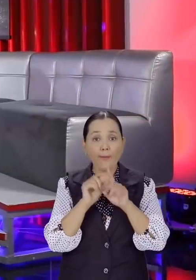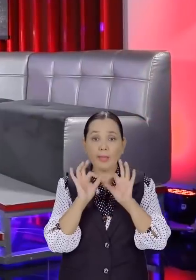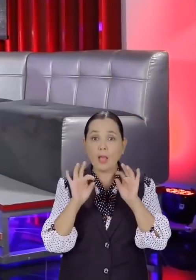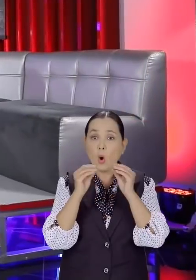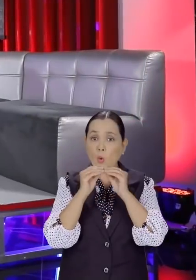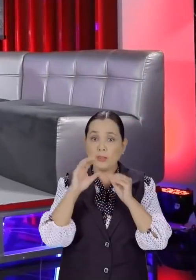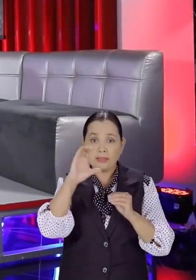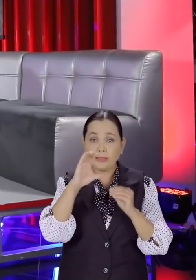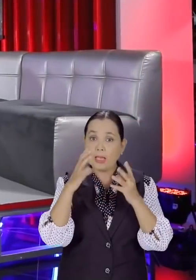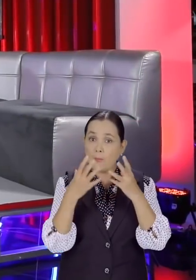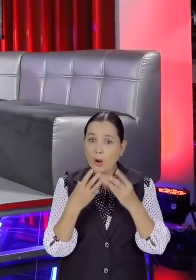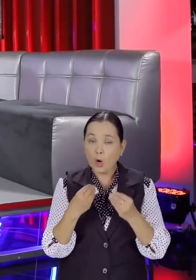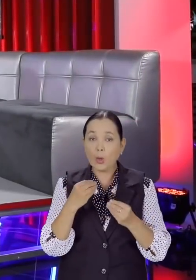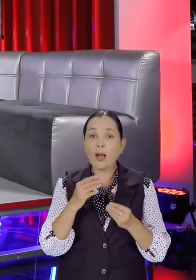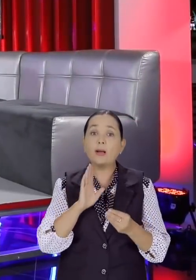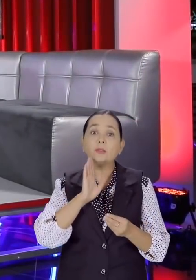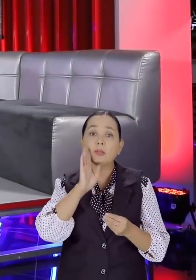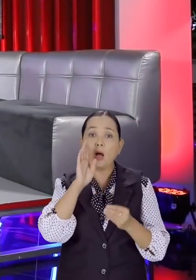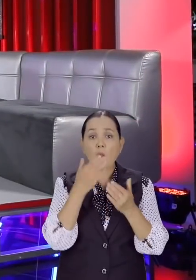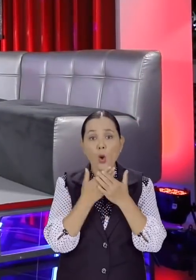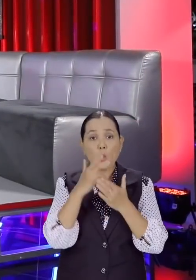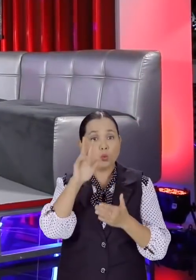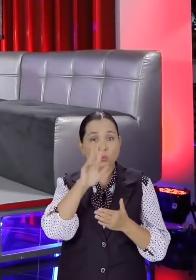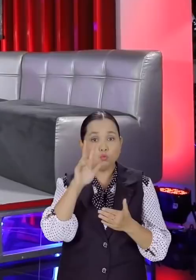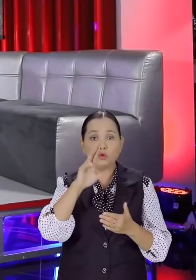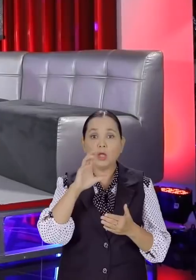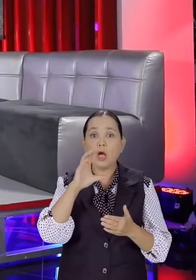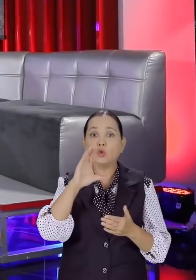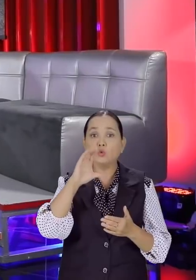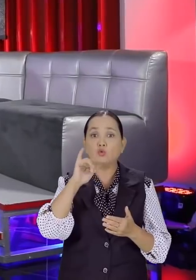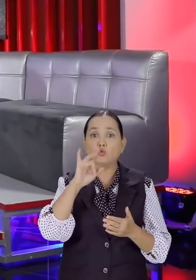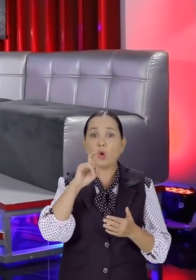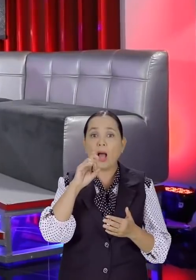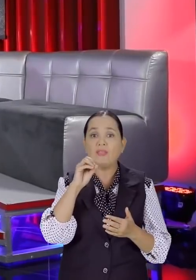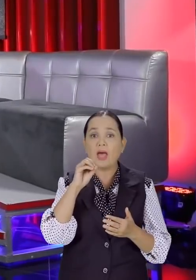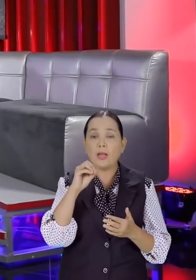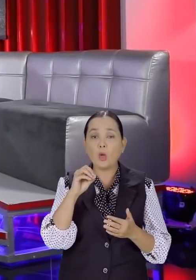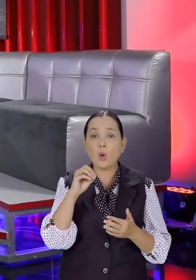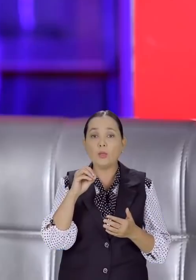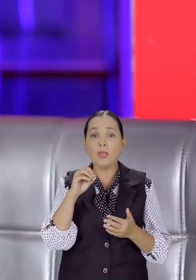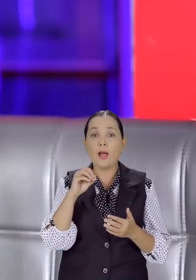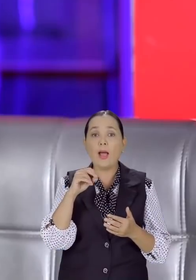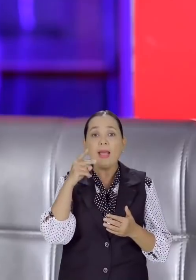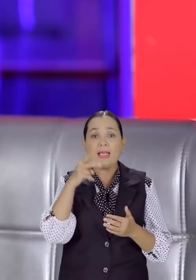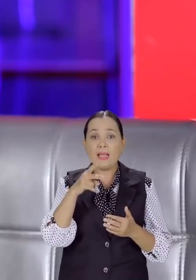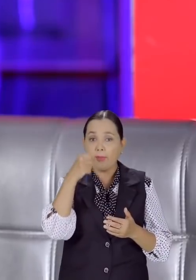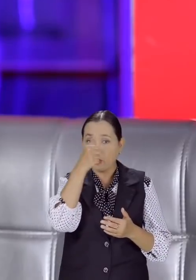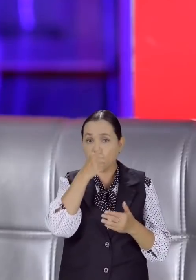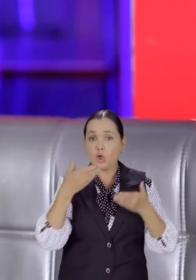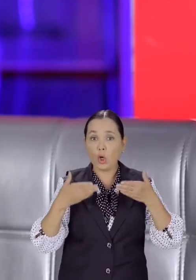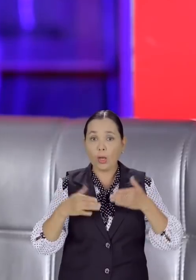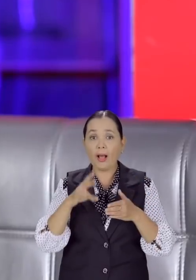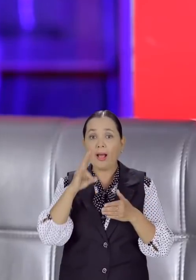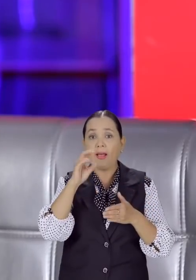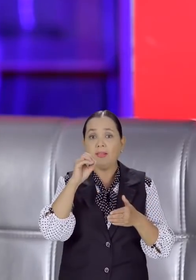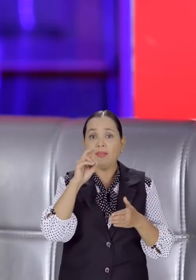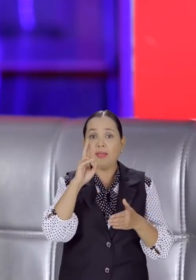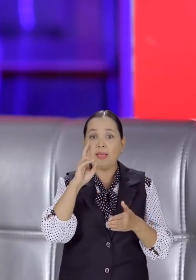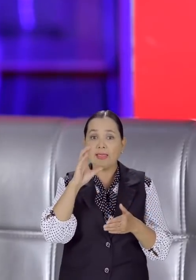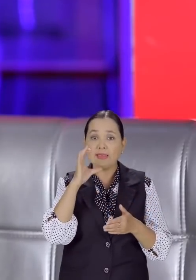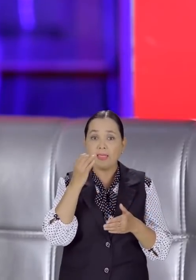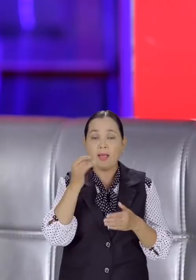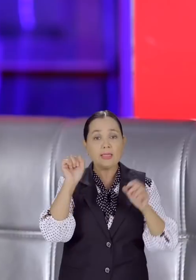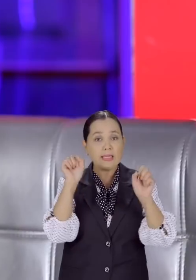10 sentyabr kuni sahar 3lar atrofida Surxondaryoda 2000 yilda tug'ilgan shaxs Nexia'sini boshqarib